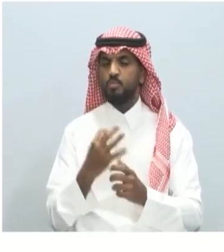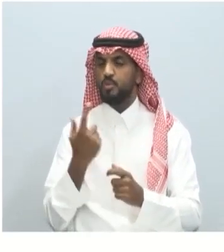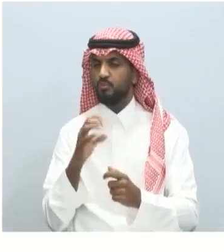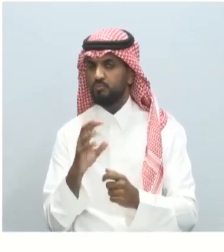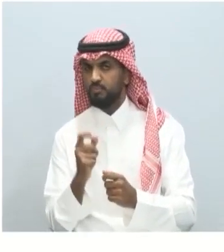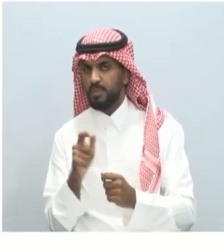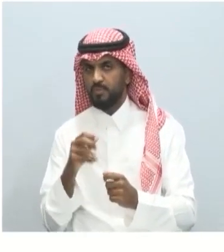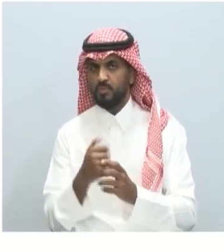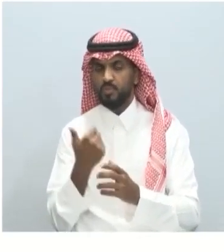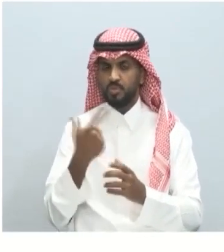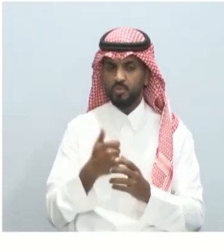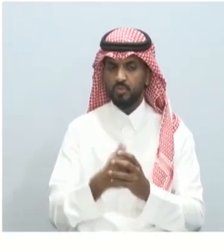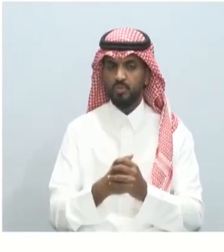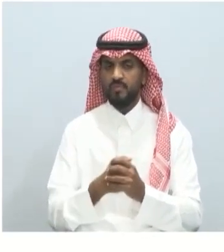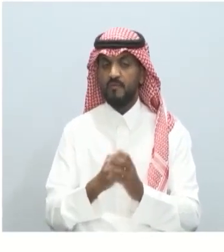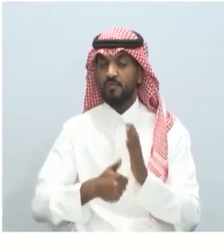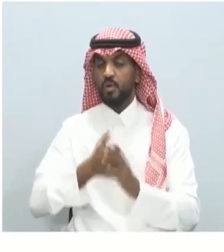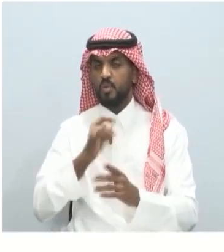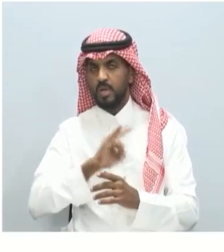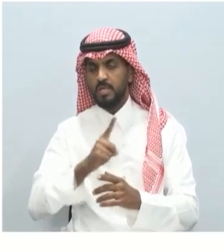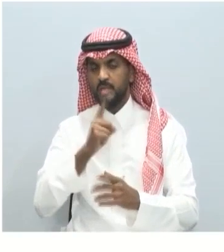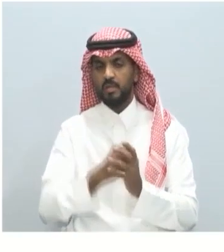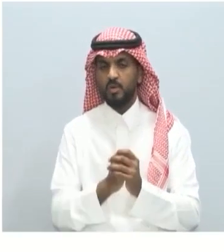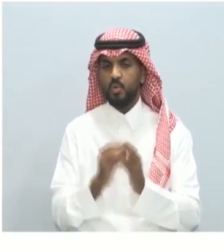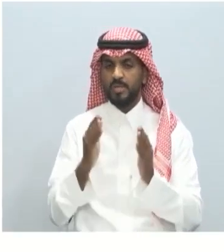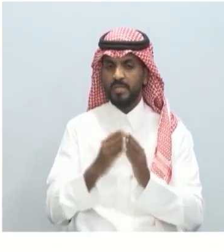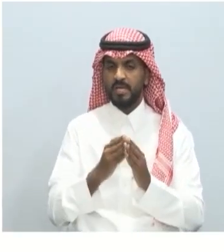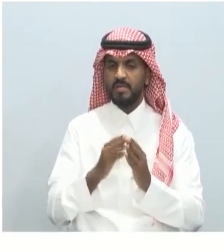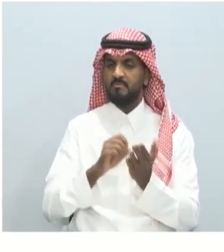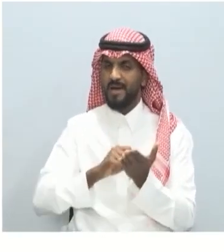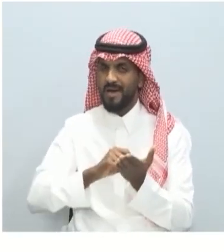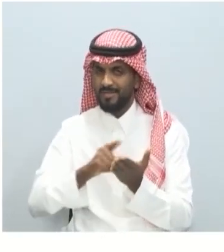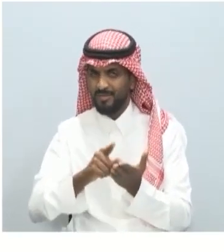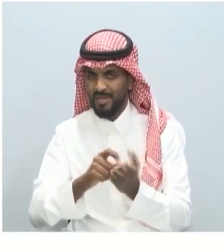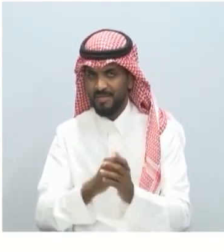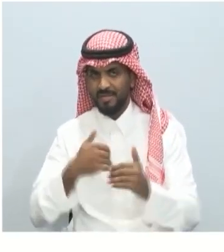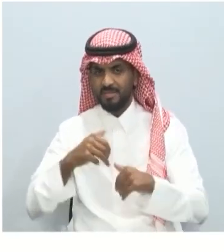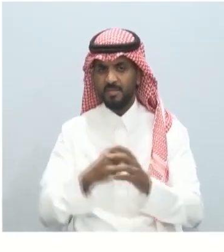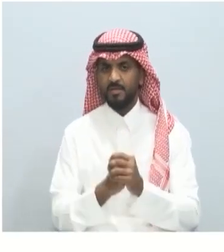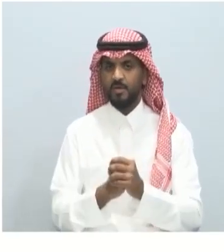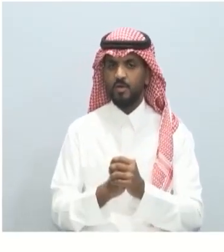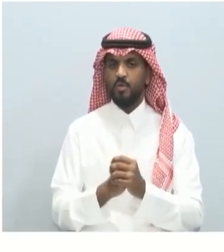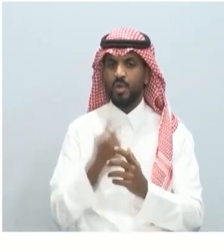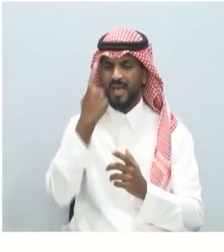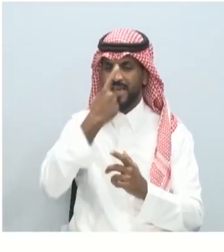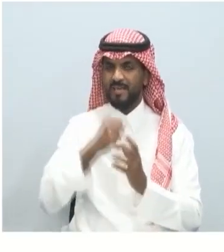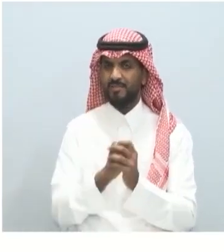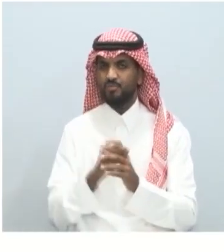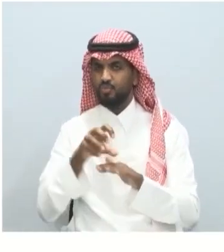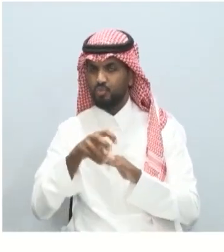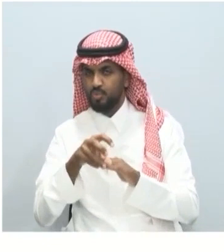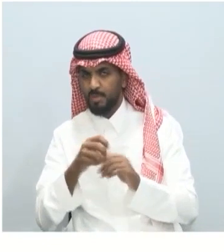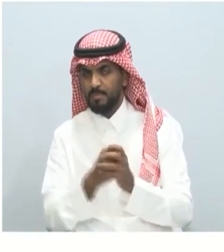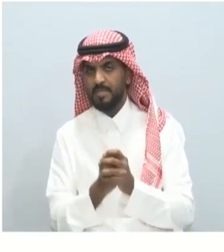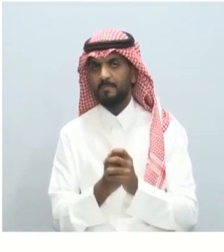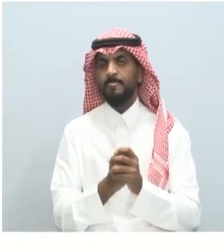شعبه فافضل قول لا اله الا الله وادناها اماطه الاذى عن الطريق والحياء شعبه من الايمان اي ان